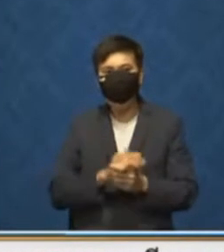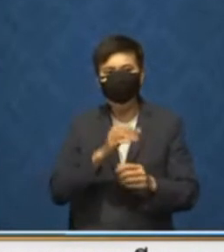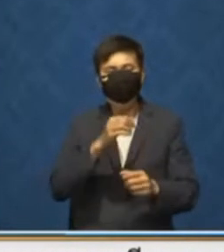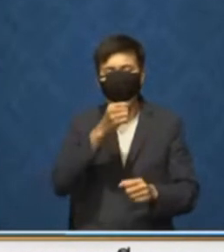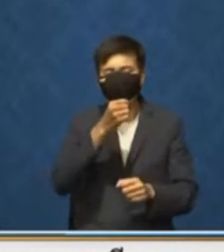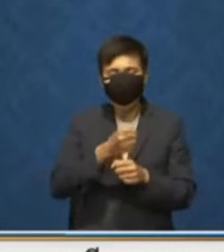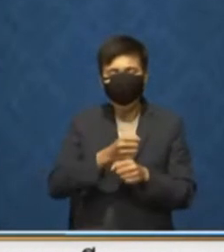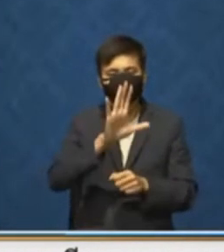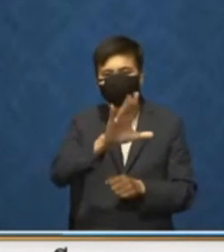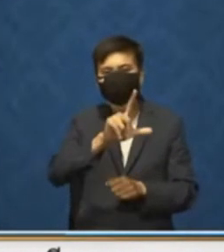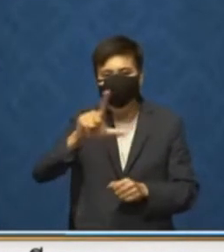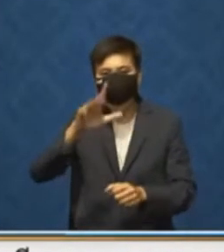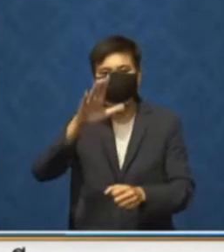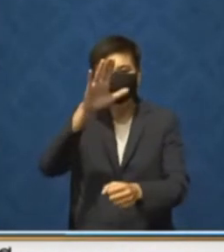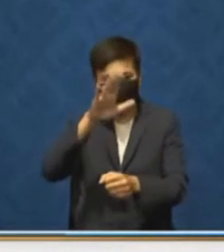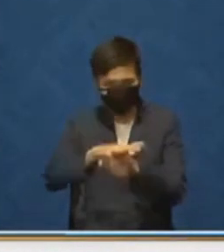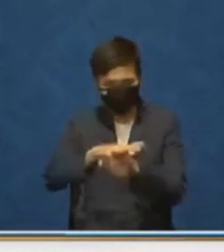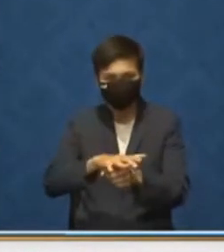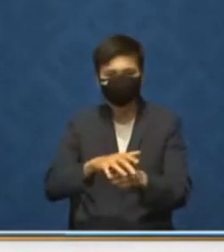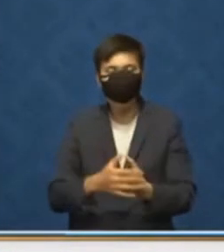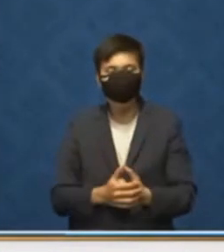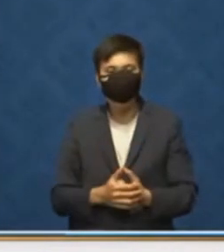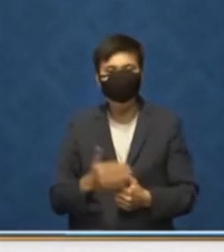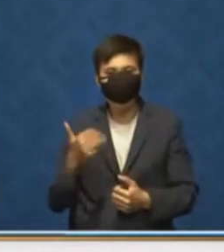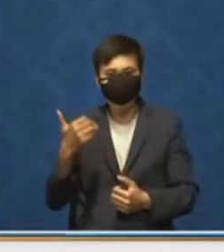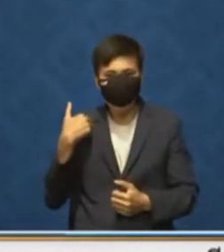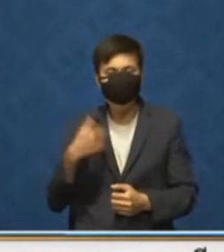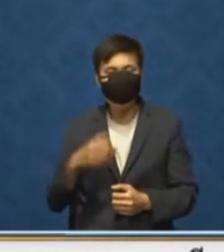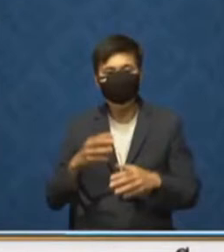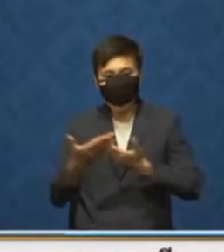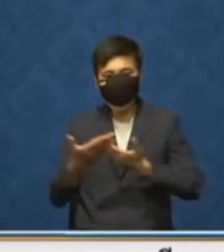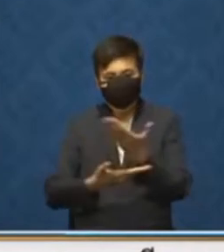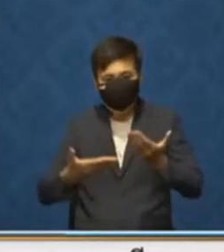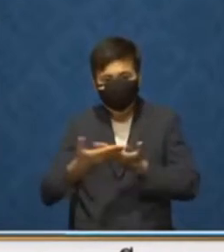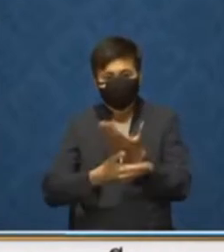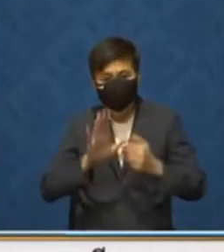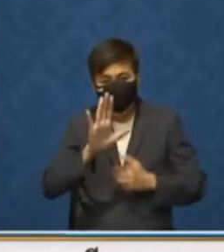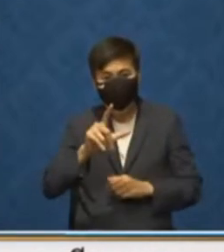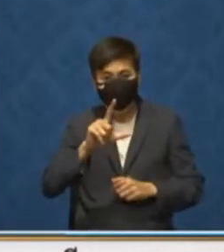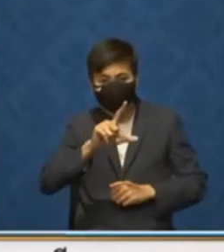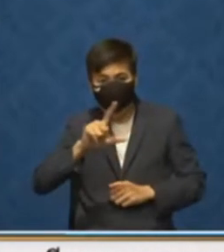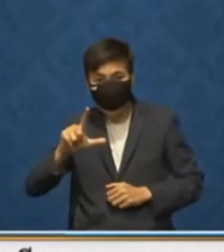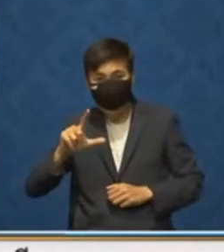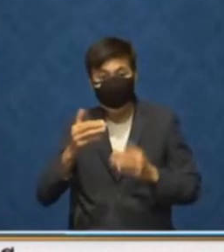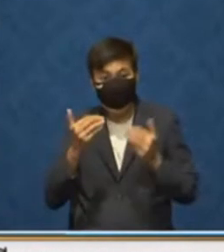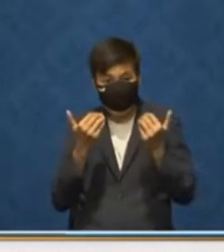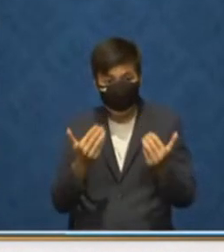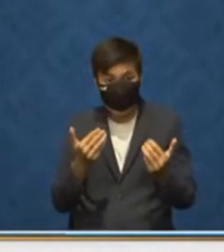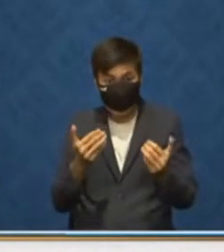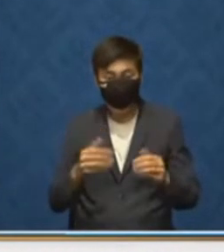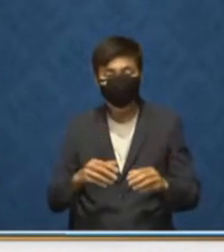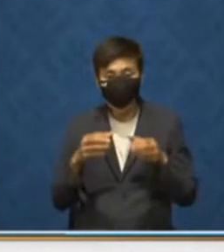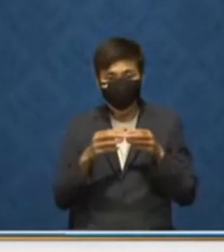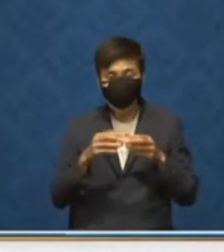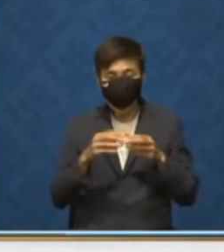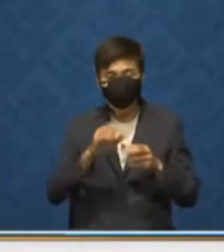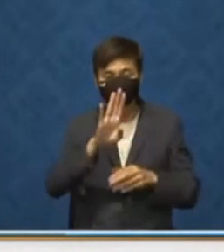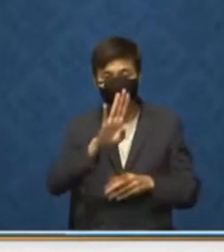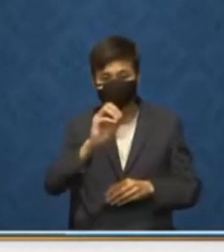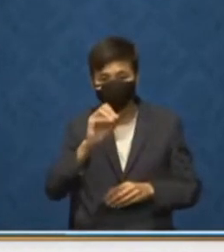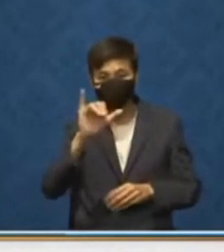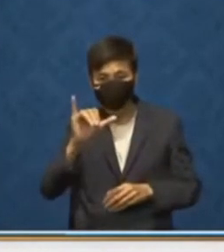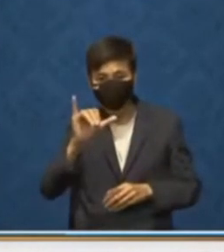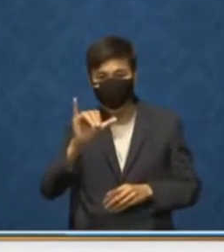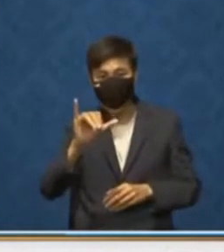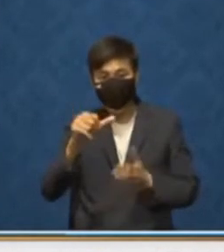ระบบไม่ต้องให้เปลี่ยนเป็นแค่มีสัมมนา 5ล้านใครก็เข้าได้ว่ะนี่กันบ่อยเป็นคนแก้เองนะก็เลยครับ